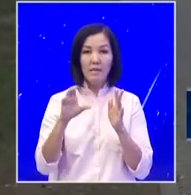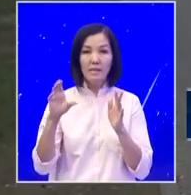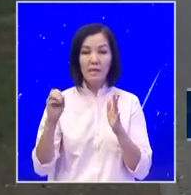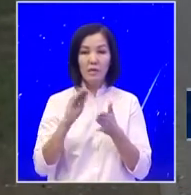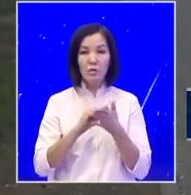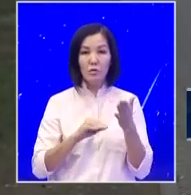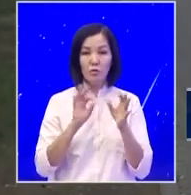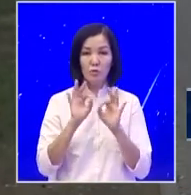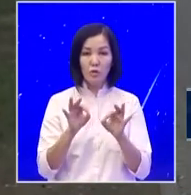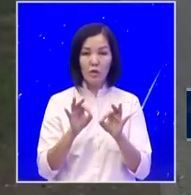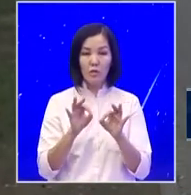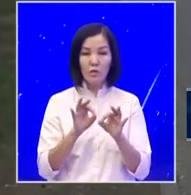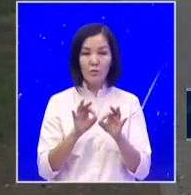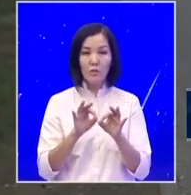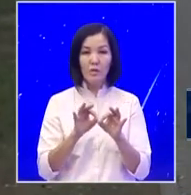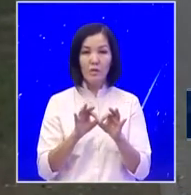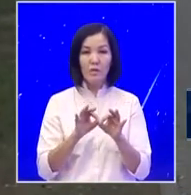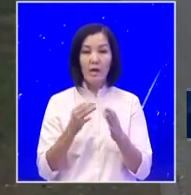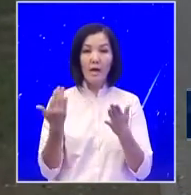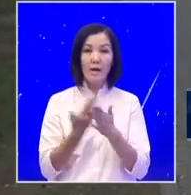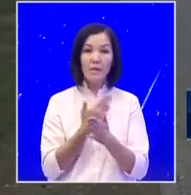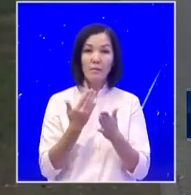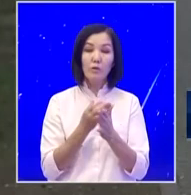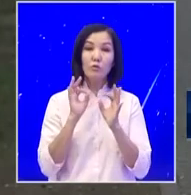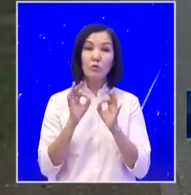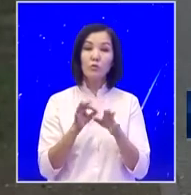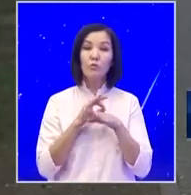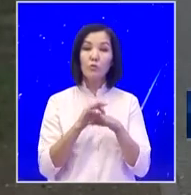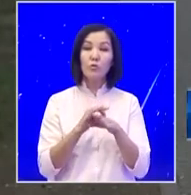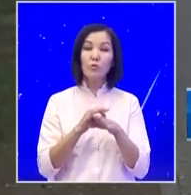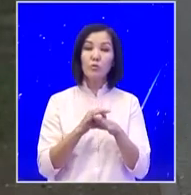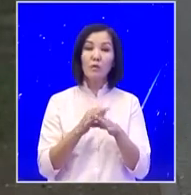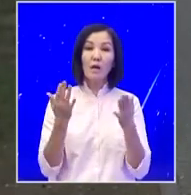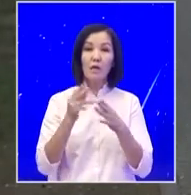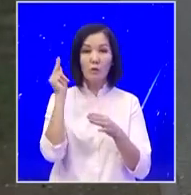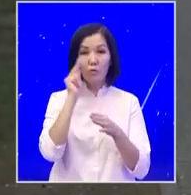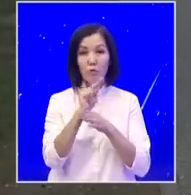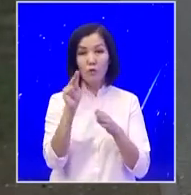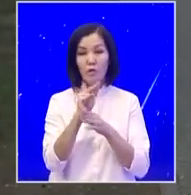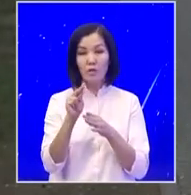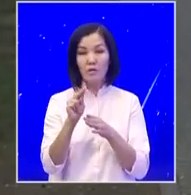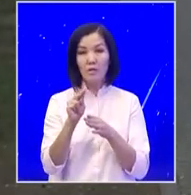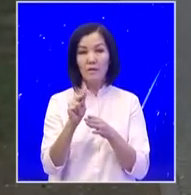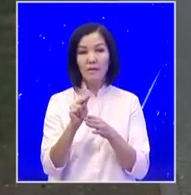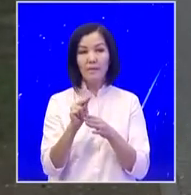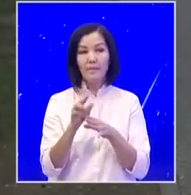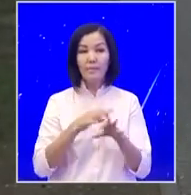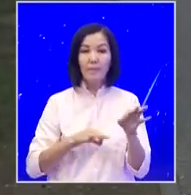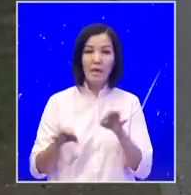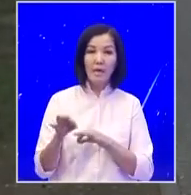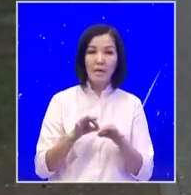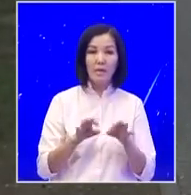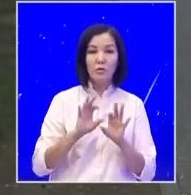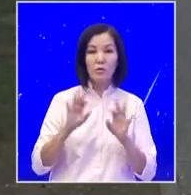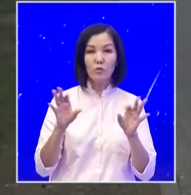жазылуы, және де әңгімелесу дейміз ғой, әңгімелесуде қалай өздерін ұстап, нақты тиісті проектілерін